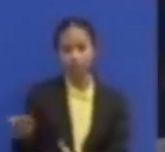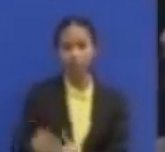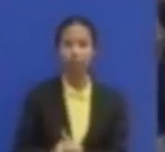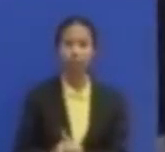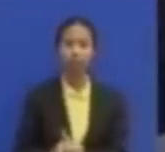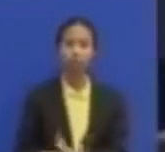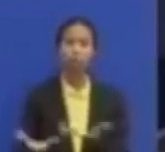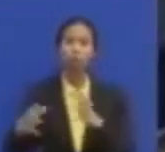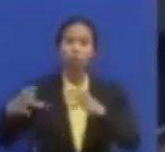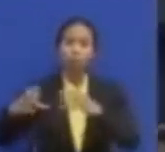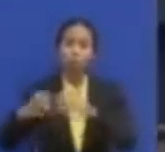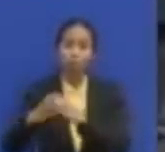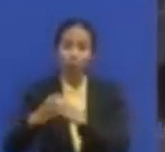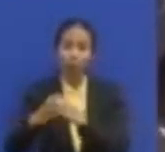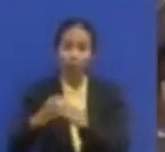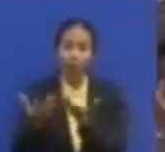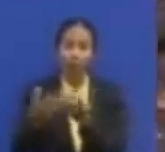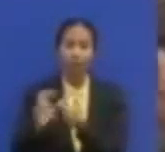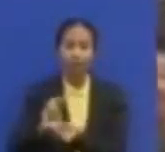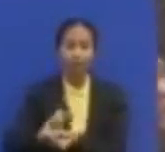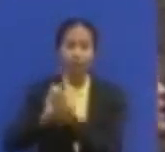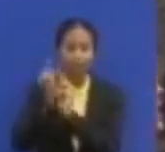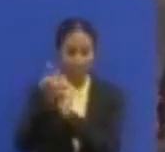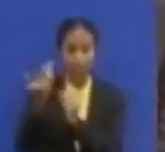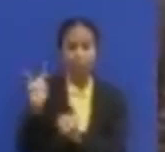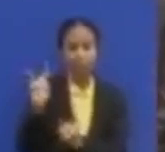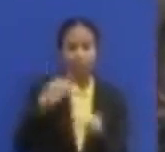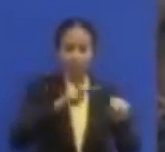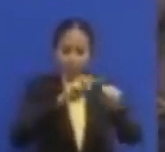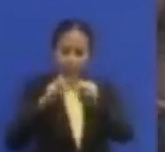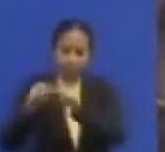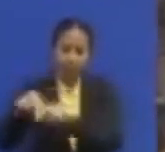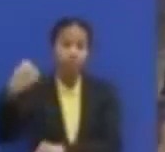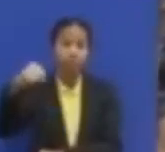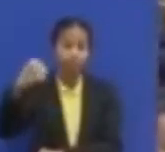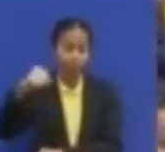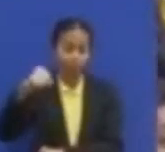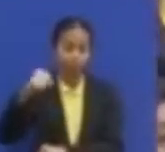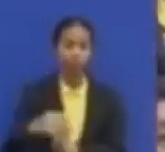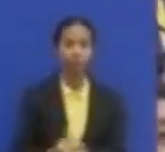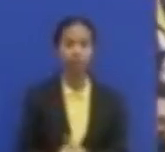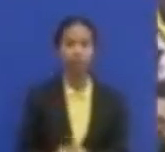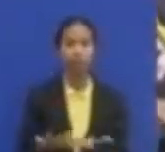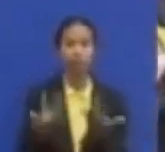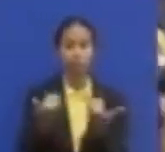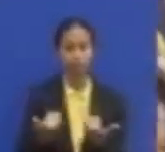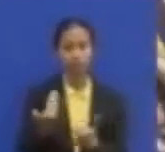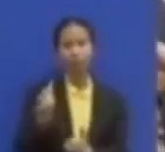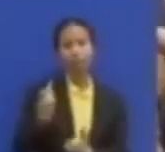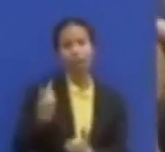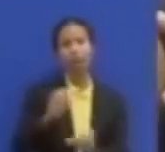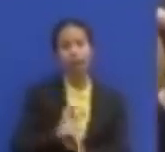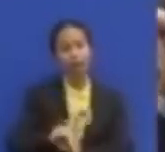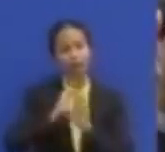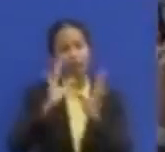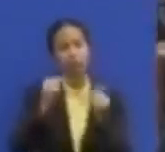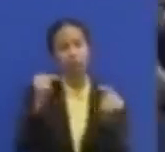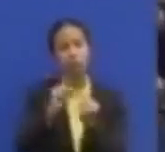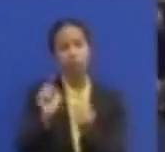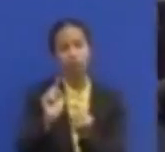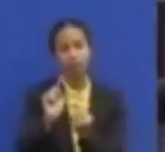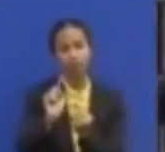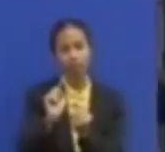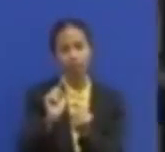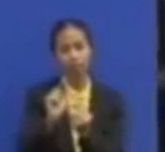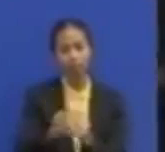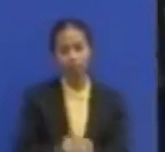ามี10ที่นั่ง ใช่ นะครับ10ที่นั่งในส่วนของชาติไทยพัฒนาวันนี้จะมีความชัดเจนนะครับสำหรับบุคคลขึ้นมาดำร